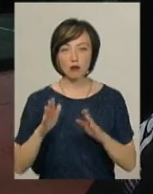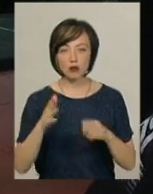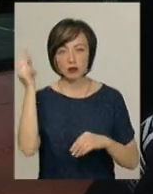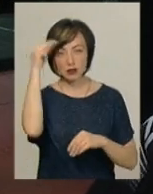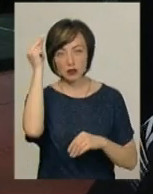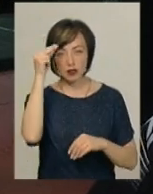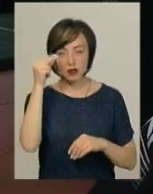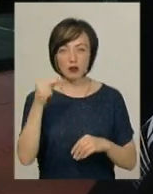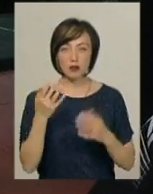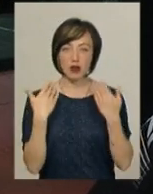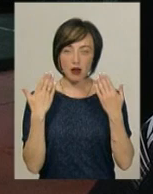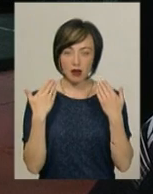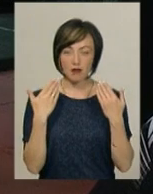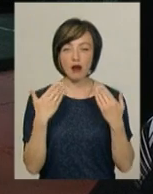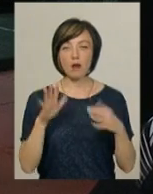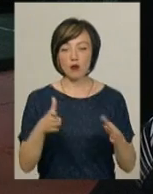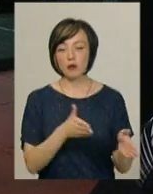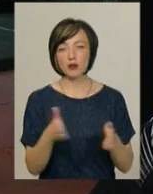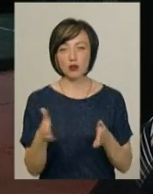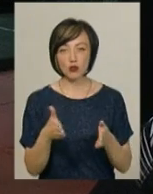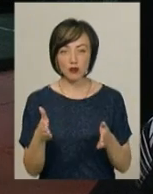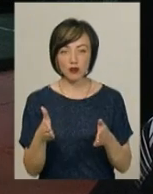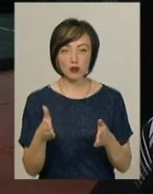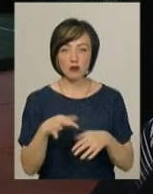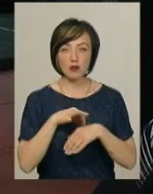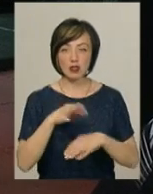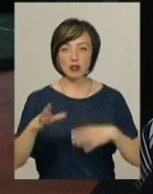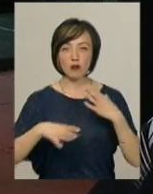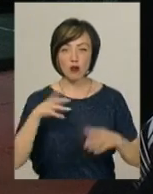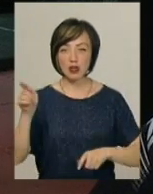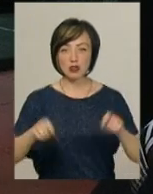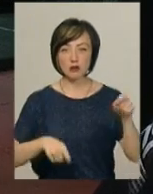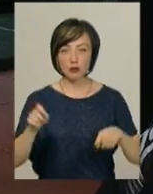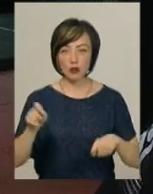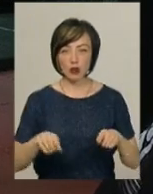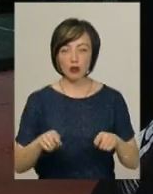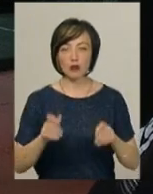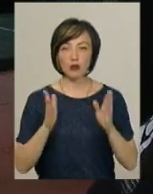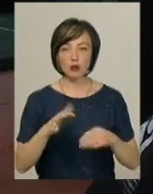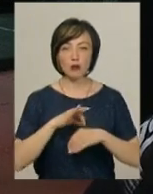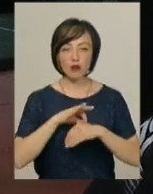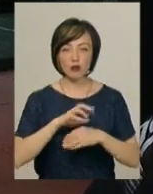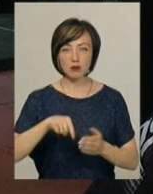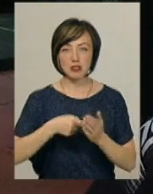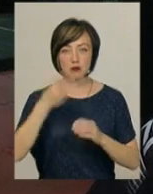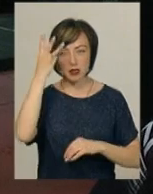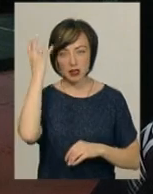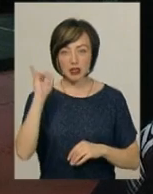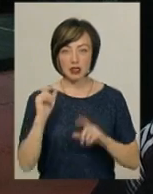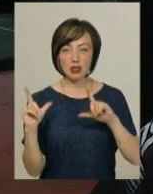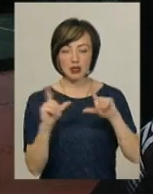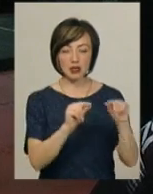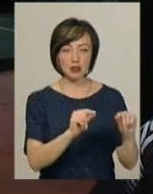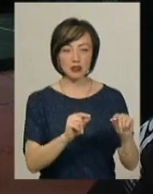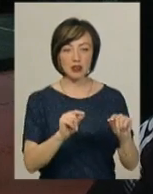невеличка перерва і підготовка. Будуть у нас проходити тренувальні збори. Ми будемо їх проводити і в місті Хмельницькому, і будемо їхати